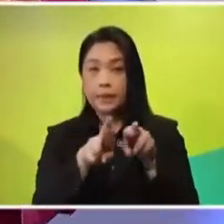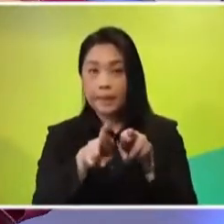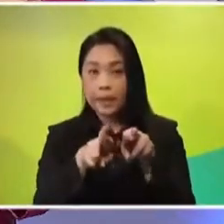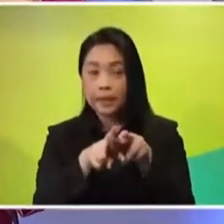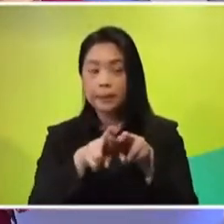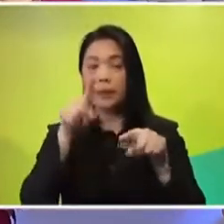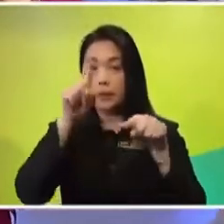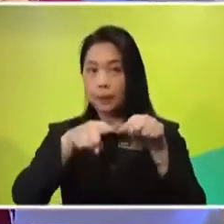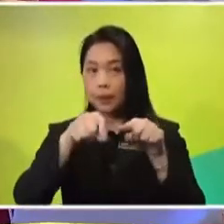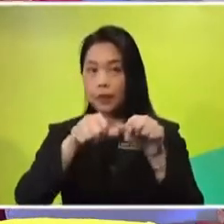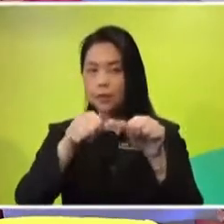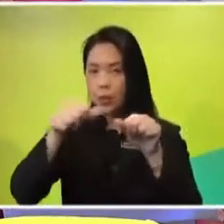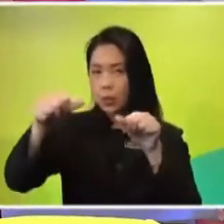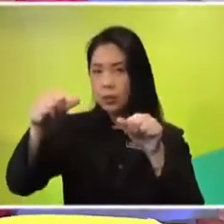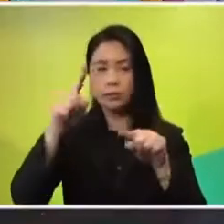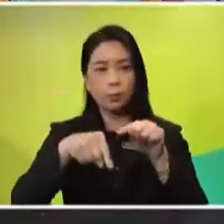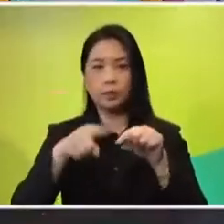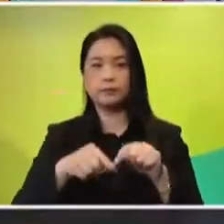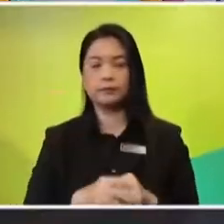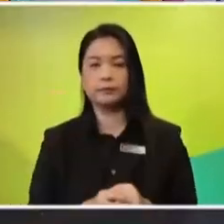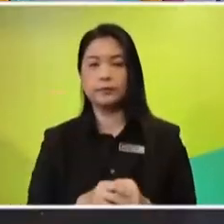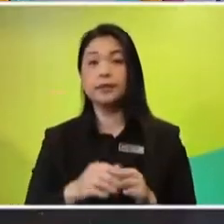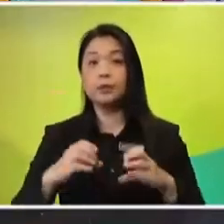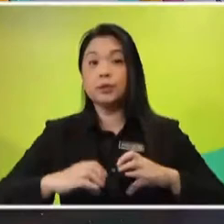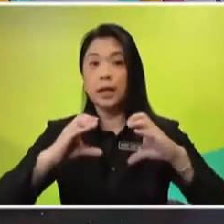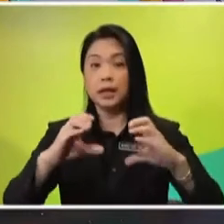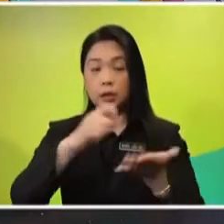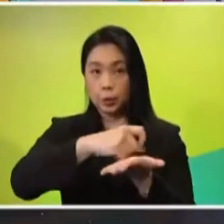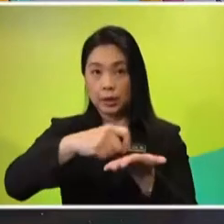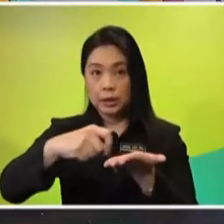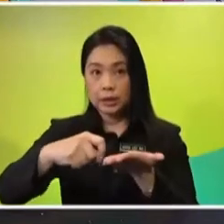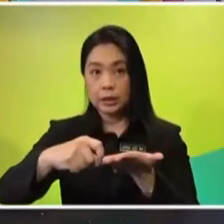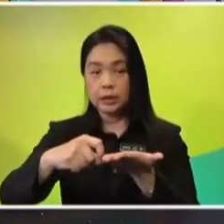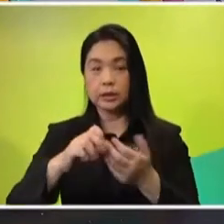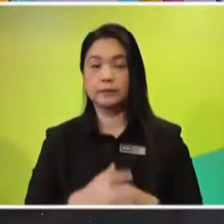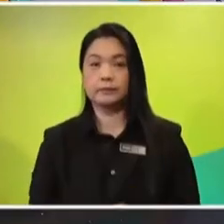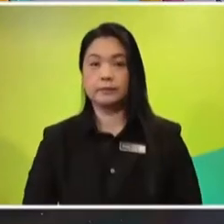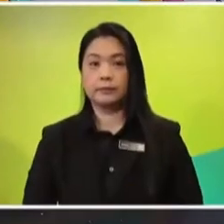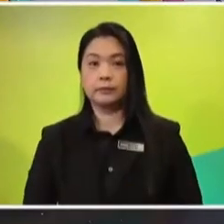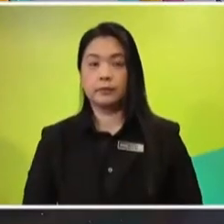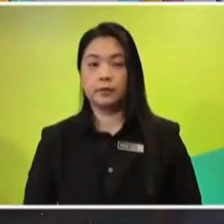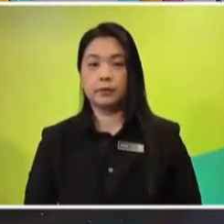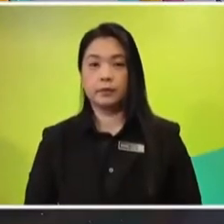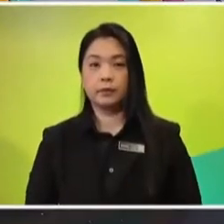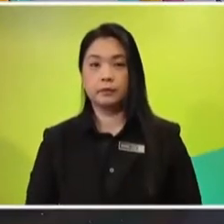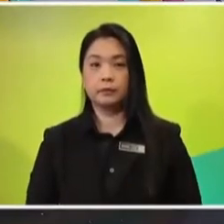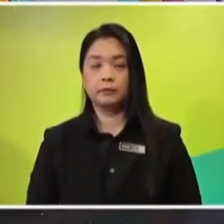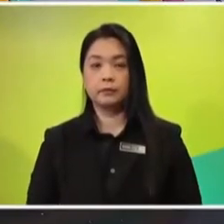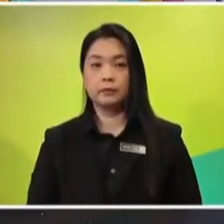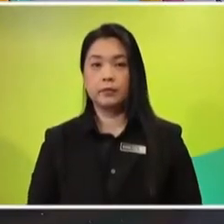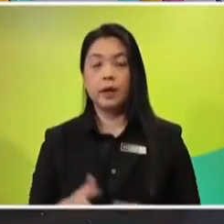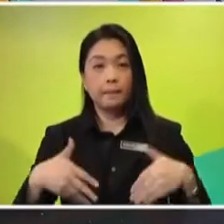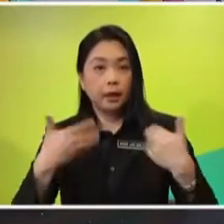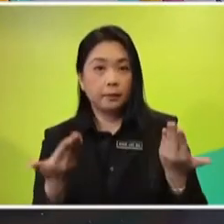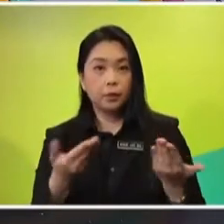penulisan pecahan. Wah, okey. Itu ialah untuk pecahan wajar. Bagaimana pula bagi pecahan tidak wajar, cikgu? Oh, pecahan